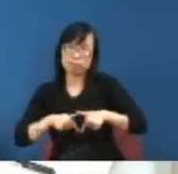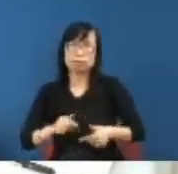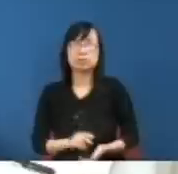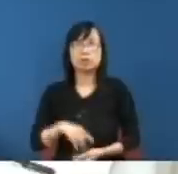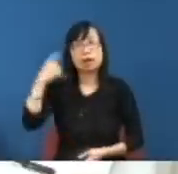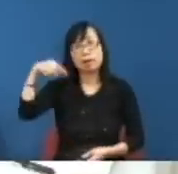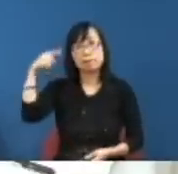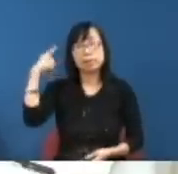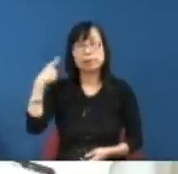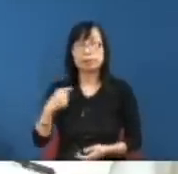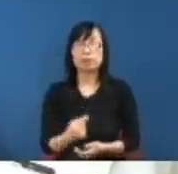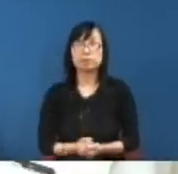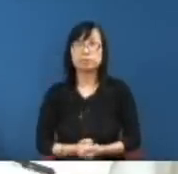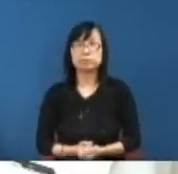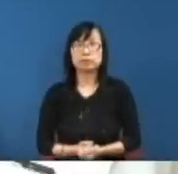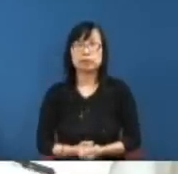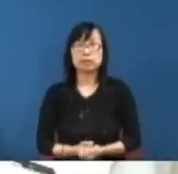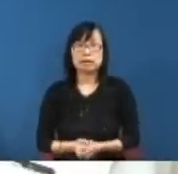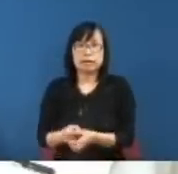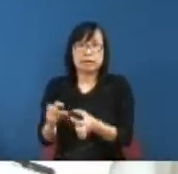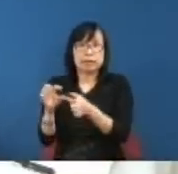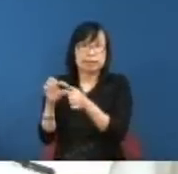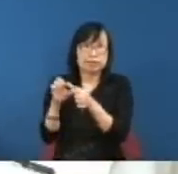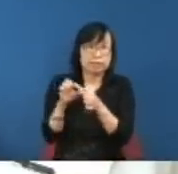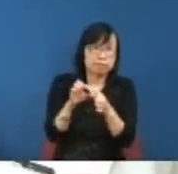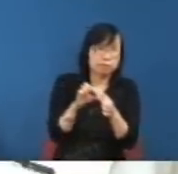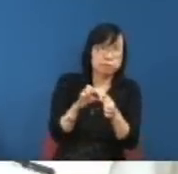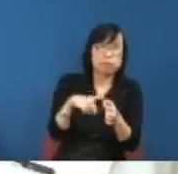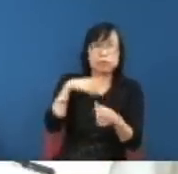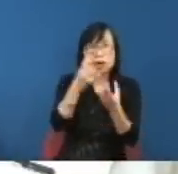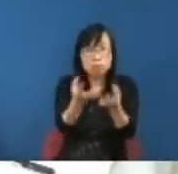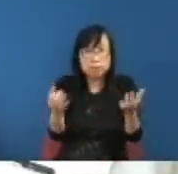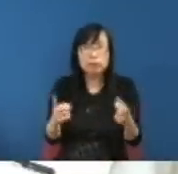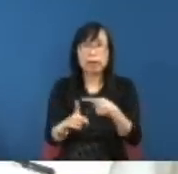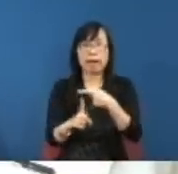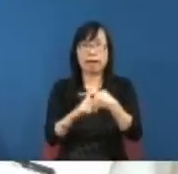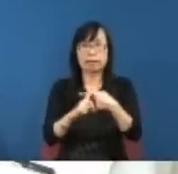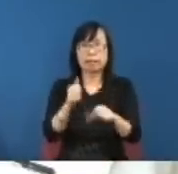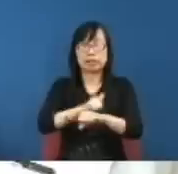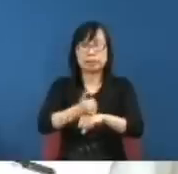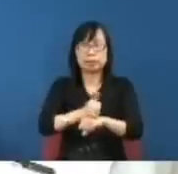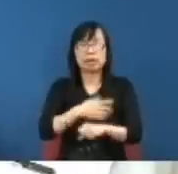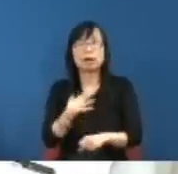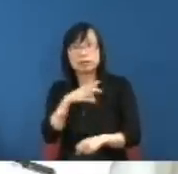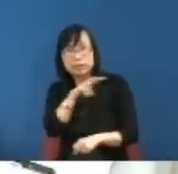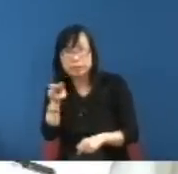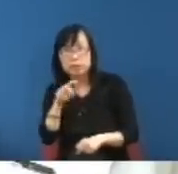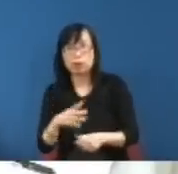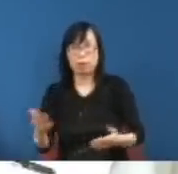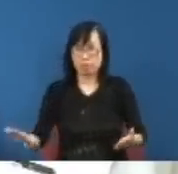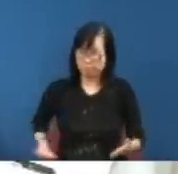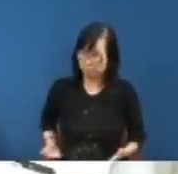美國只不過係接連住呢個歐洲嘅危機係嚟，當然我係睇到表面上就係呢個華爾